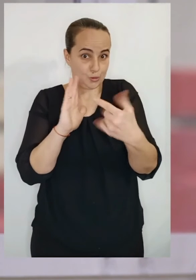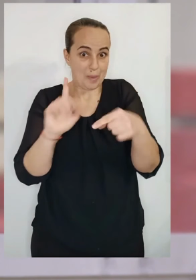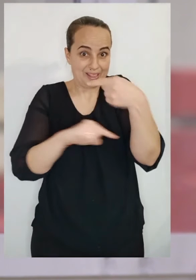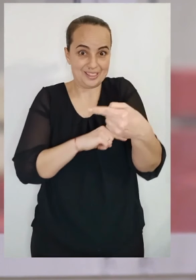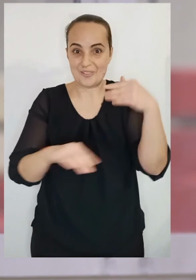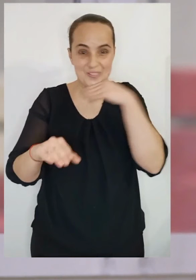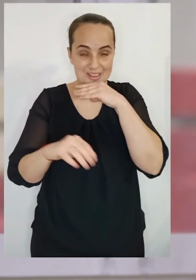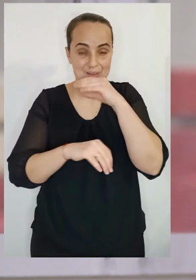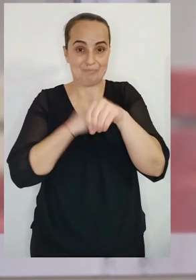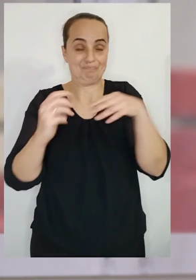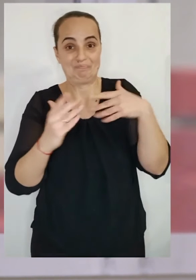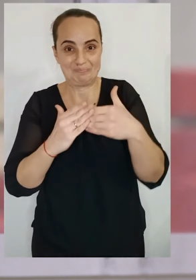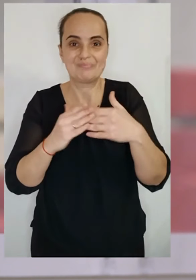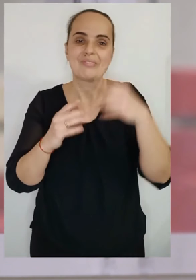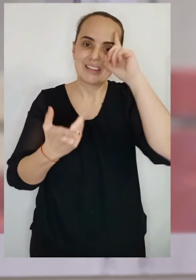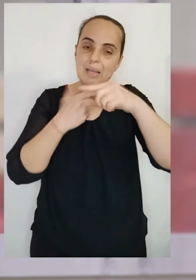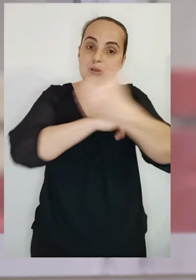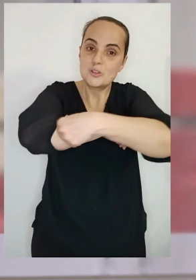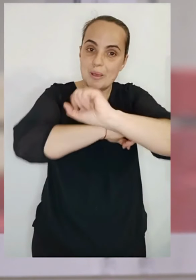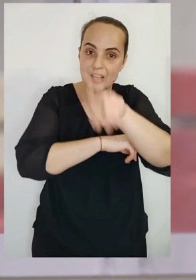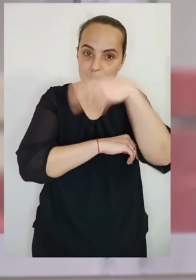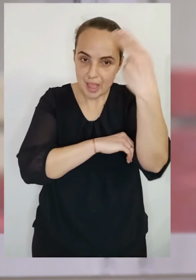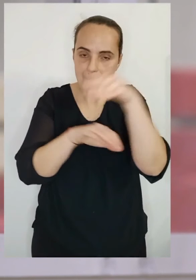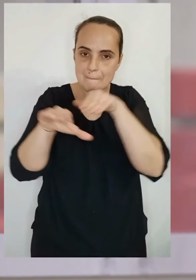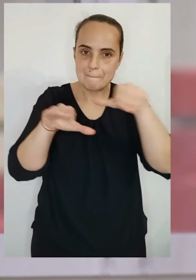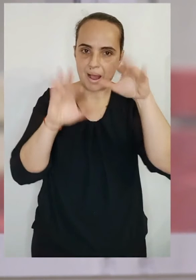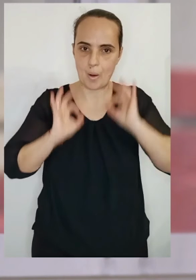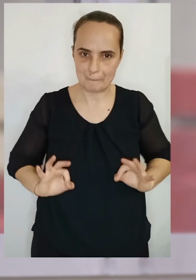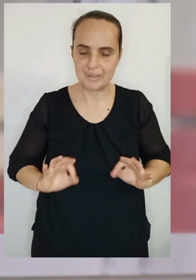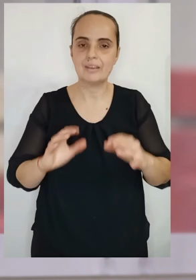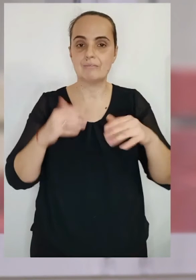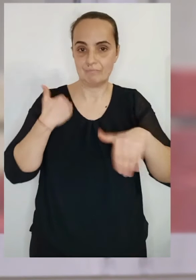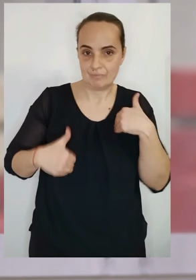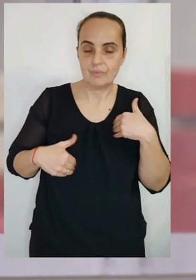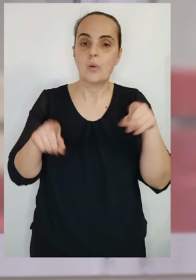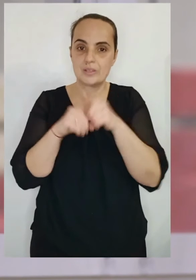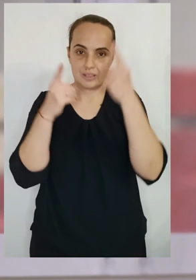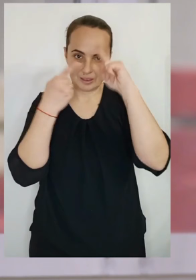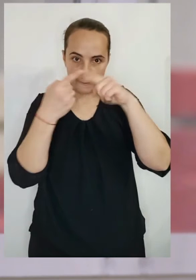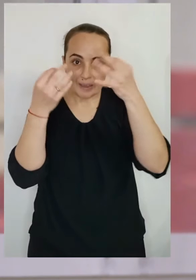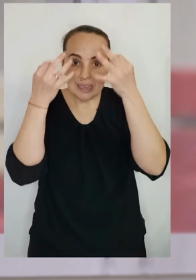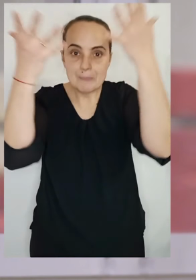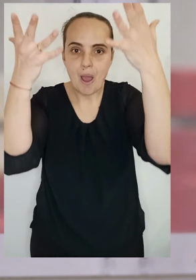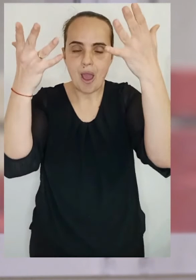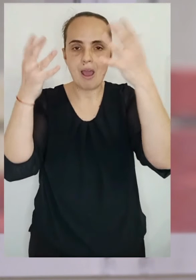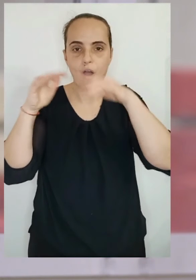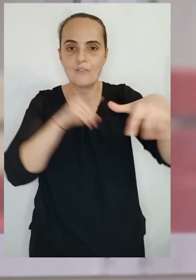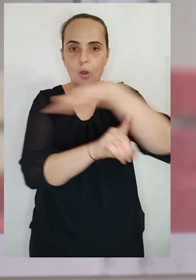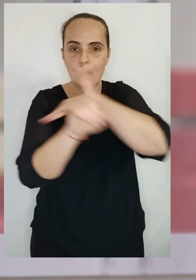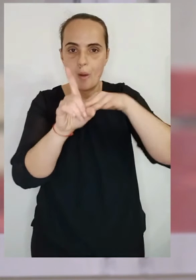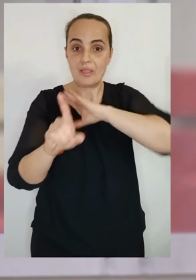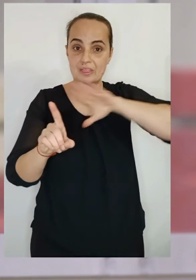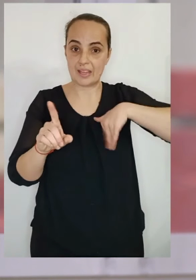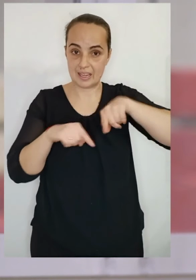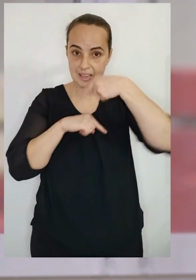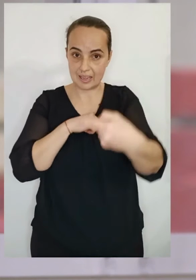vite. Et c'est sur la semaine nationale olympique et paralympique. Et là, on est effectivement sur toute la notion de climat et environnement. Et la dernière se tiendra au